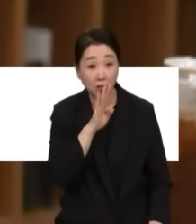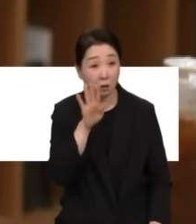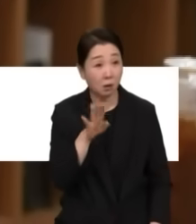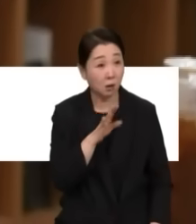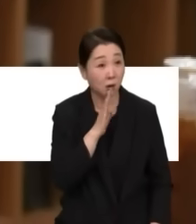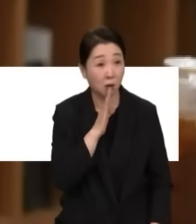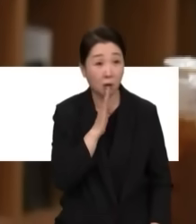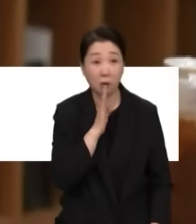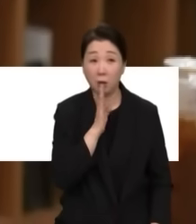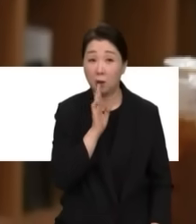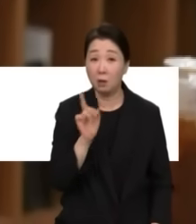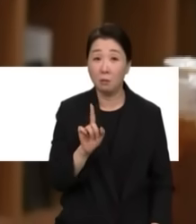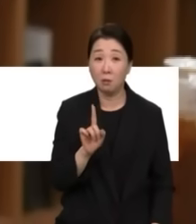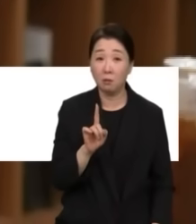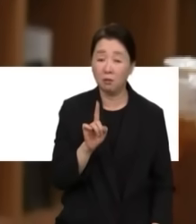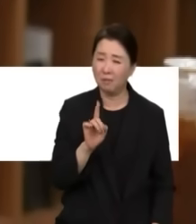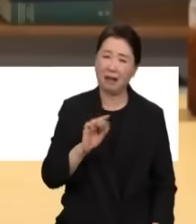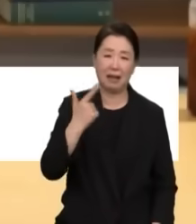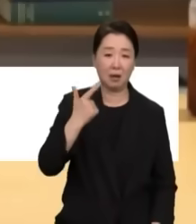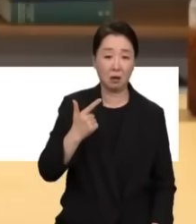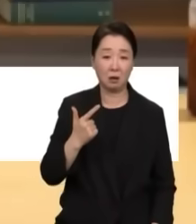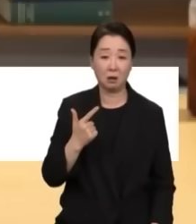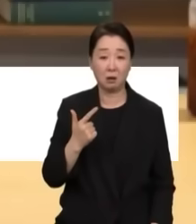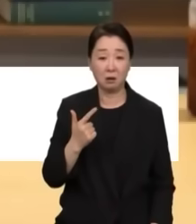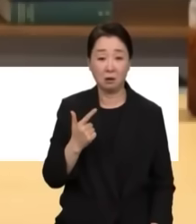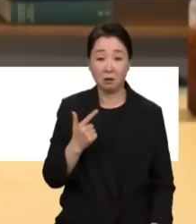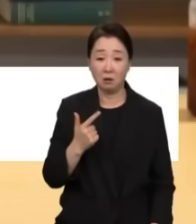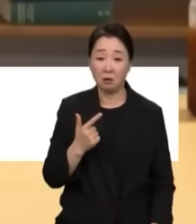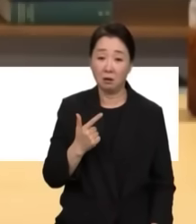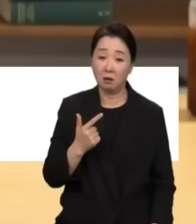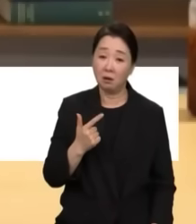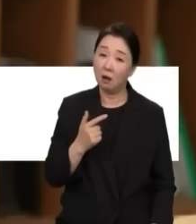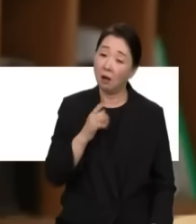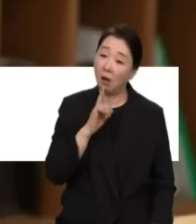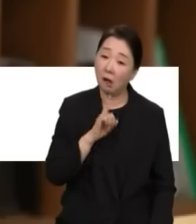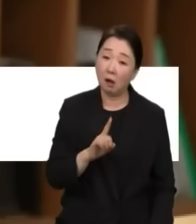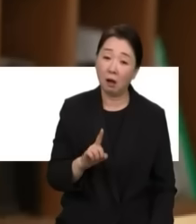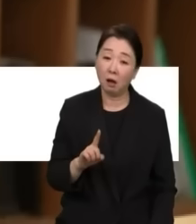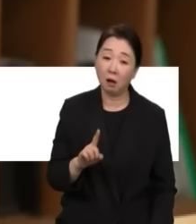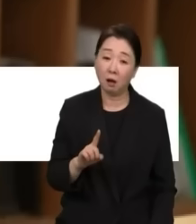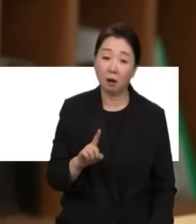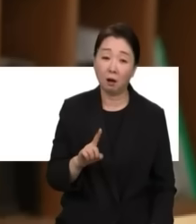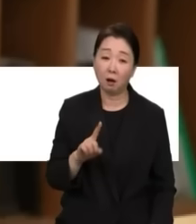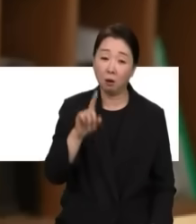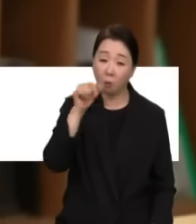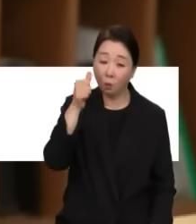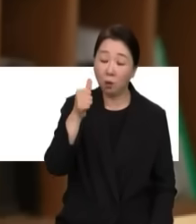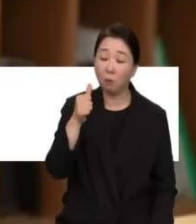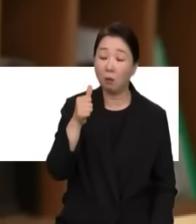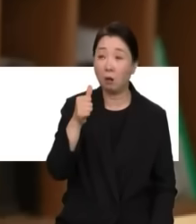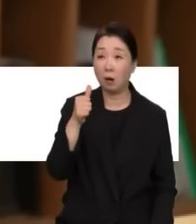진짜로? 응. 아, 설마. 야. 잘 끊어가. 좀 5개월이 너무